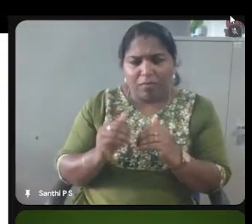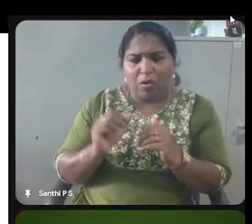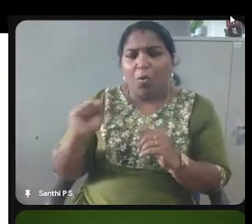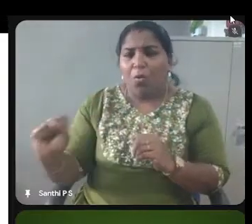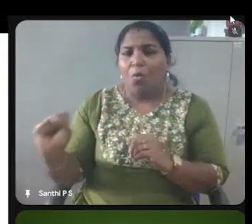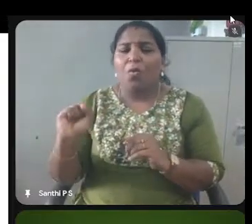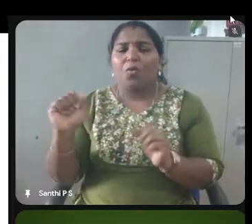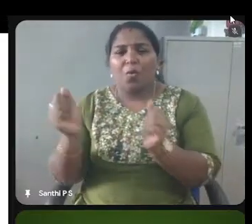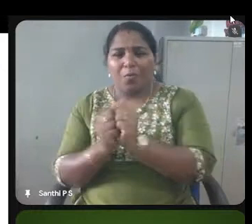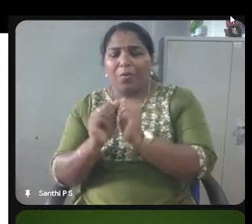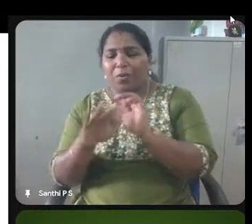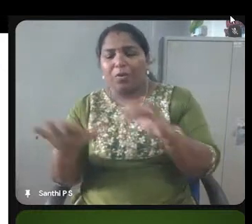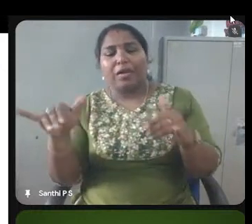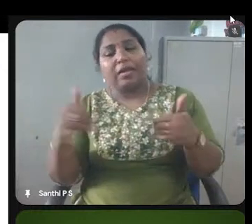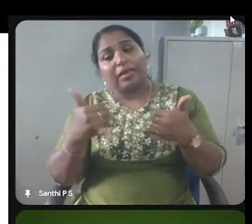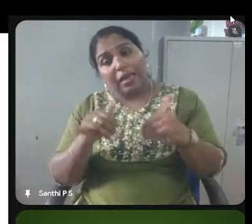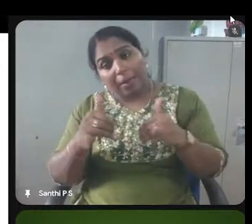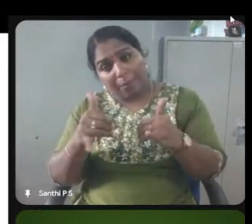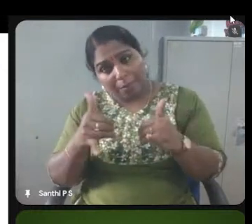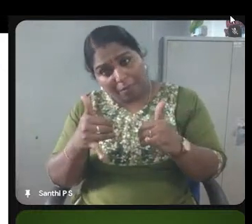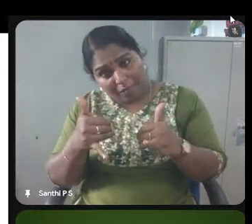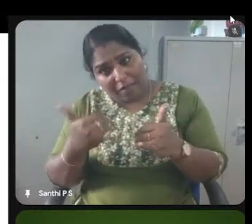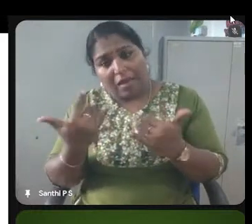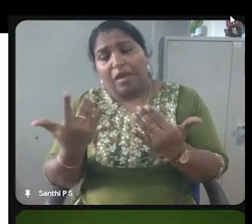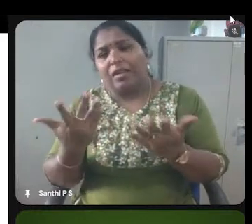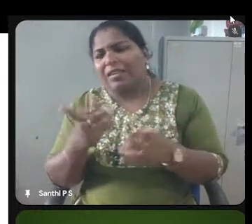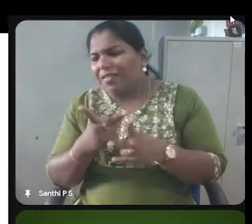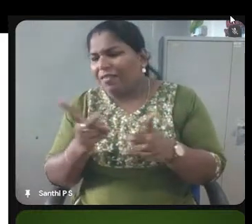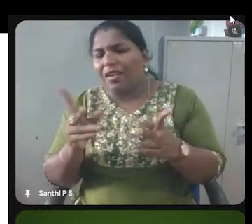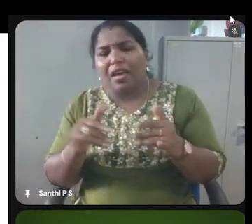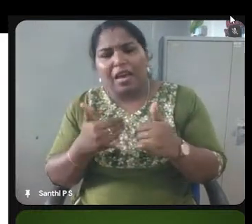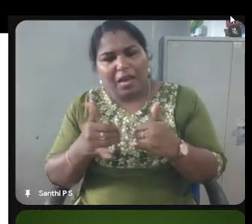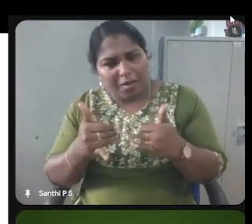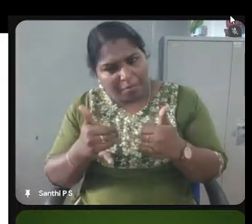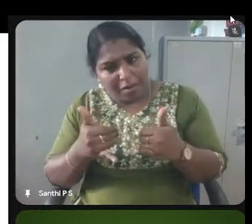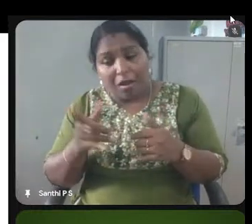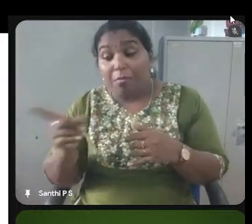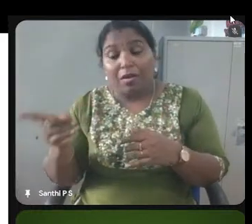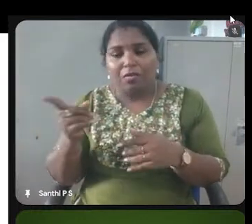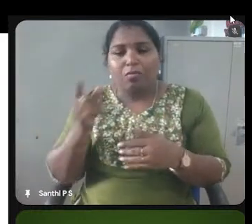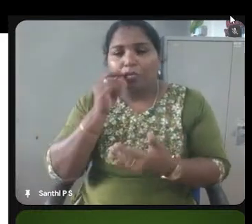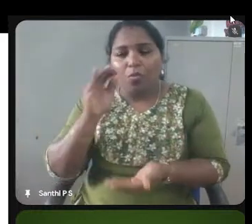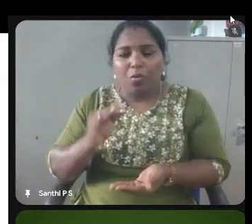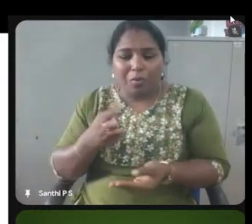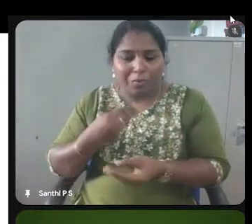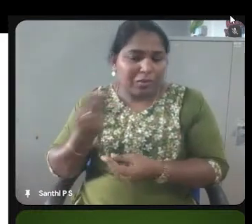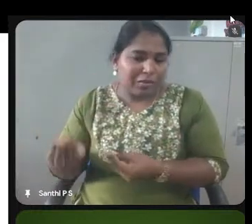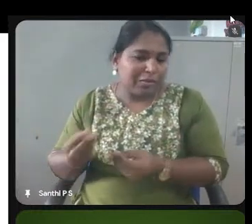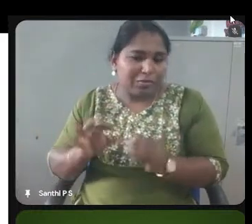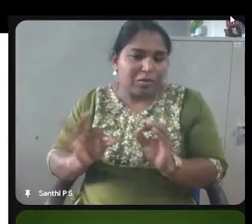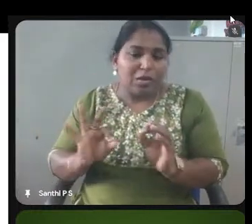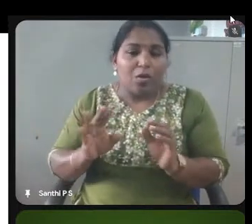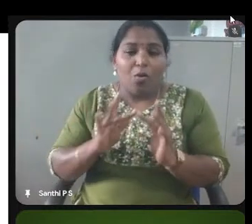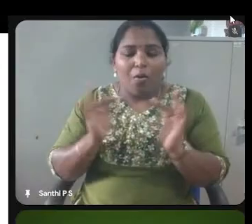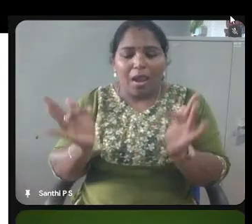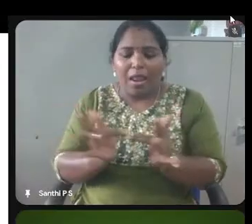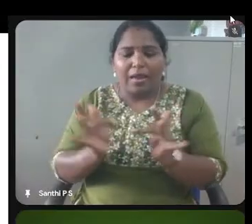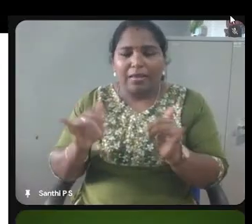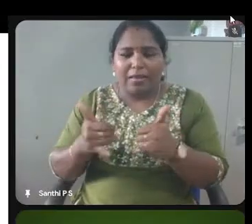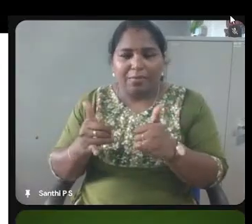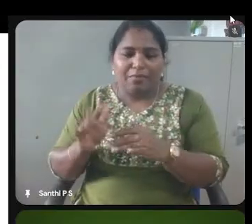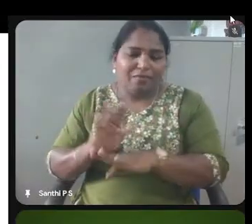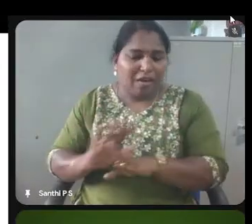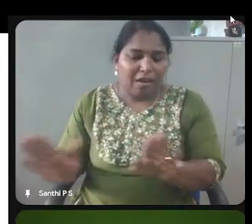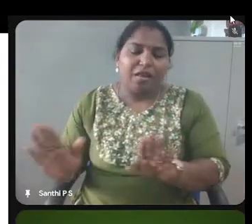ഗെയിംസ് കളിക്കുന്നു, ഓരോ റോബ്ലോക്സ് അങ്ങനത്തെ ഗെയിംസ് ഒക്കെ കളിക്കുന്നു. അപ്പൊ ഇവനതൊന്നും ഞാൻ കൊടുത്തിട്ടില്ല ഇതുവരെ, ജസ്റ്റ് ബിക്കോസ് ഓഫ് ദിസ് സ്ക്രീൻ ടൈം